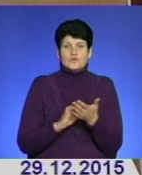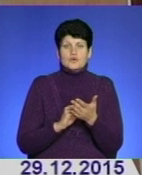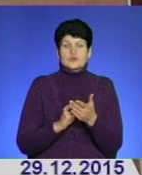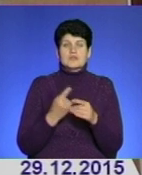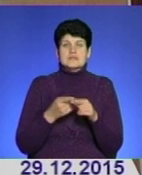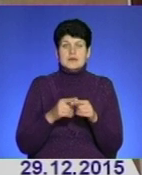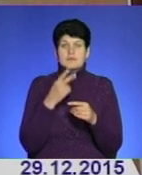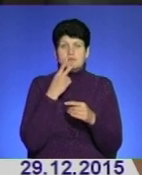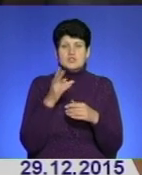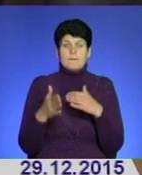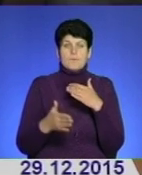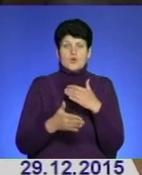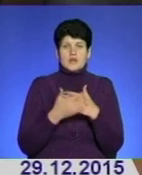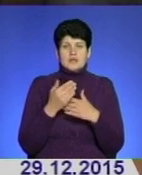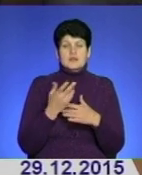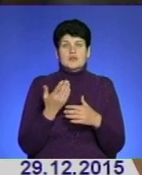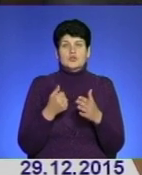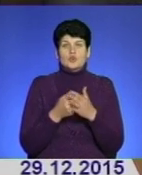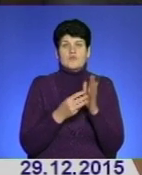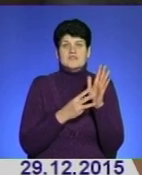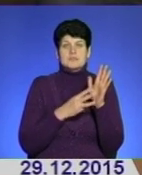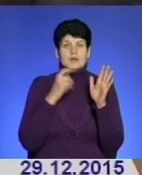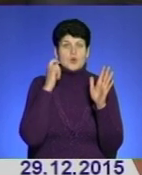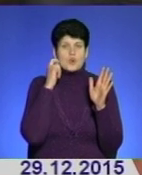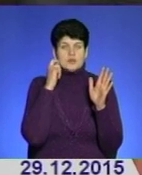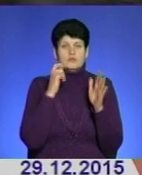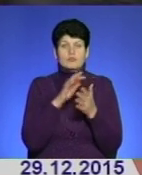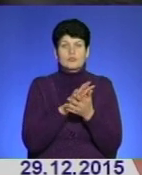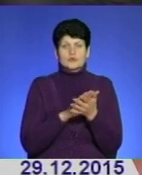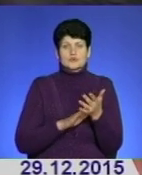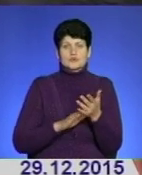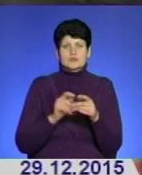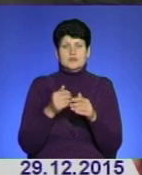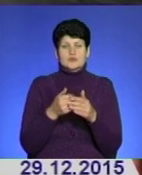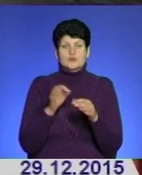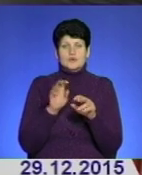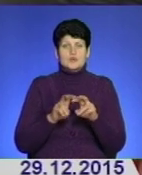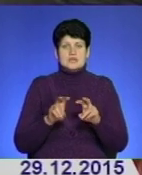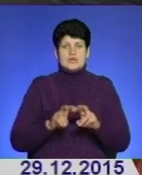передбачає покарання у вигляді позбавлення волі до 8 років. Триває досудове розслідування.